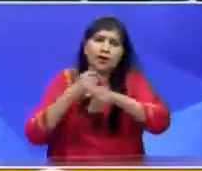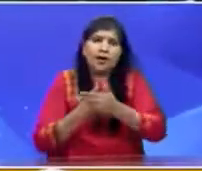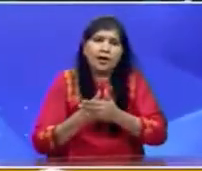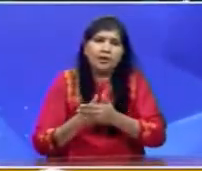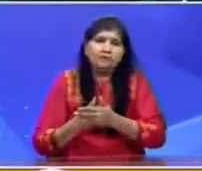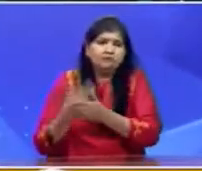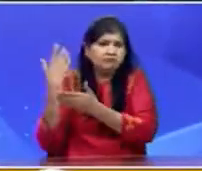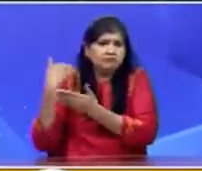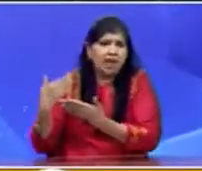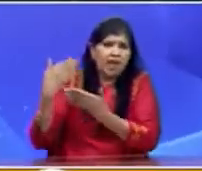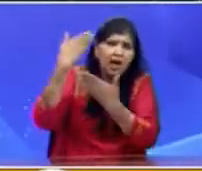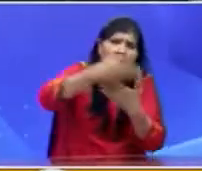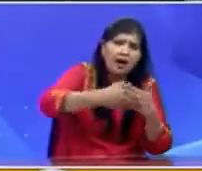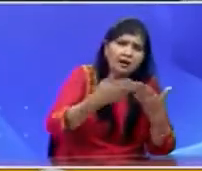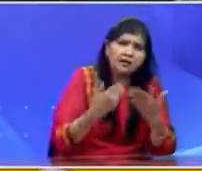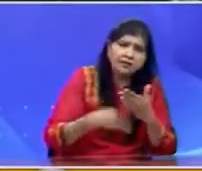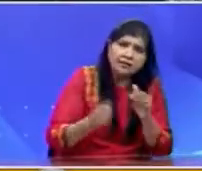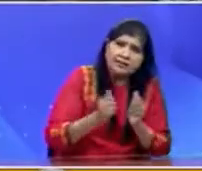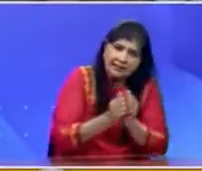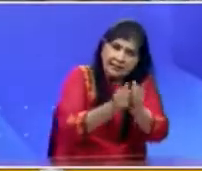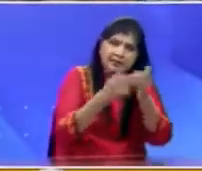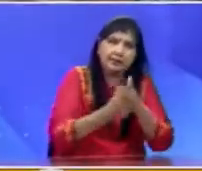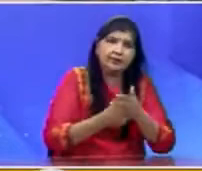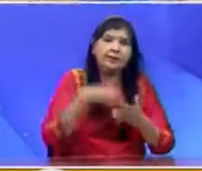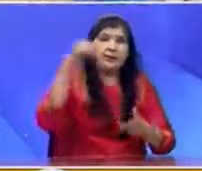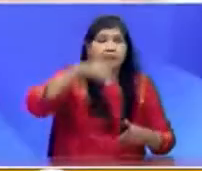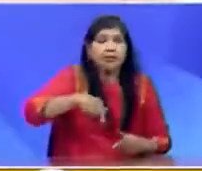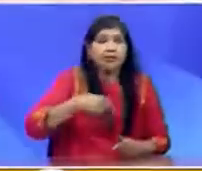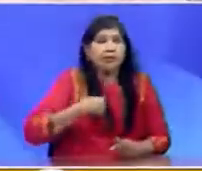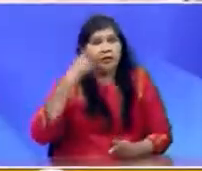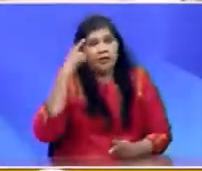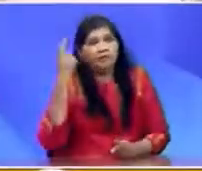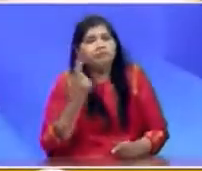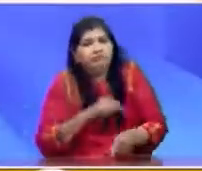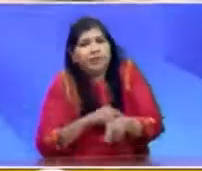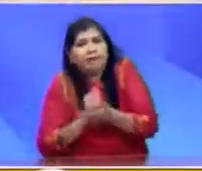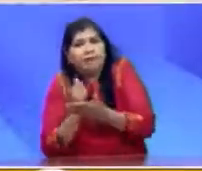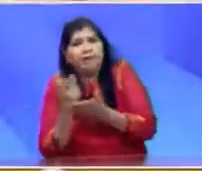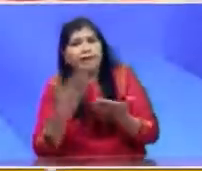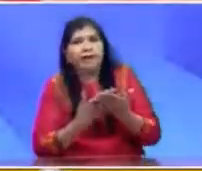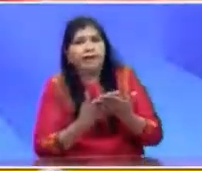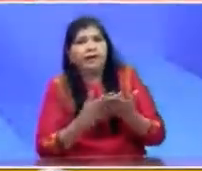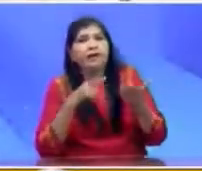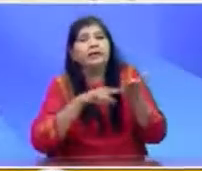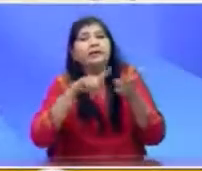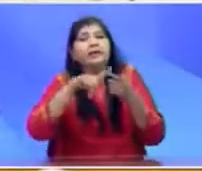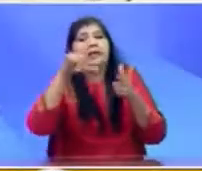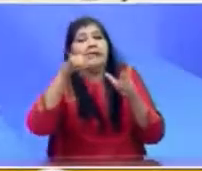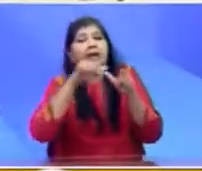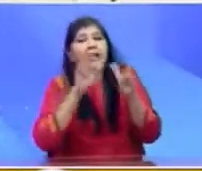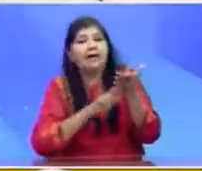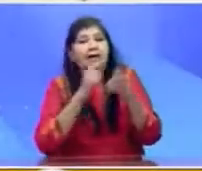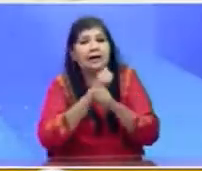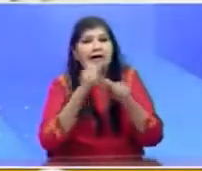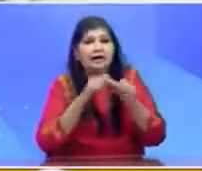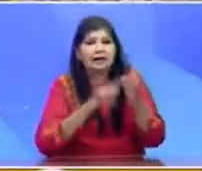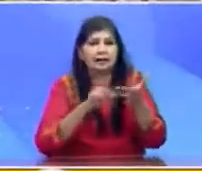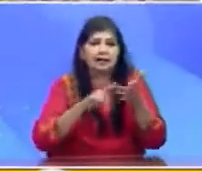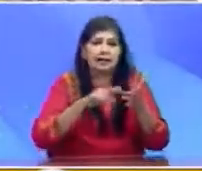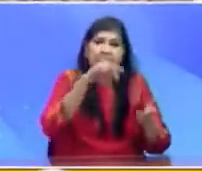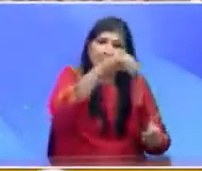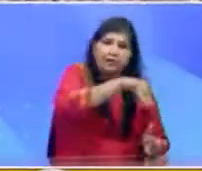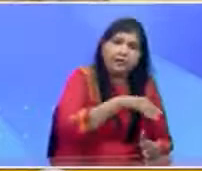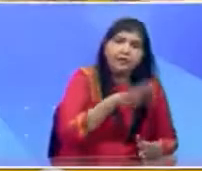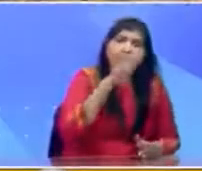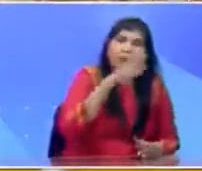से जुड़ा है। जैसे कि आपको अगर मौका मिले तो तेलंगाना के मेडारम का